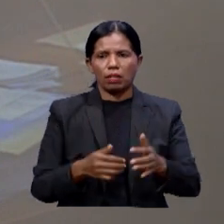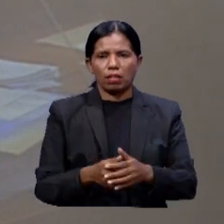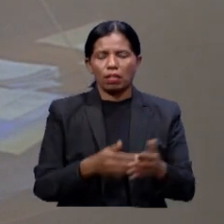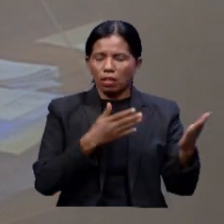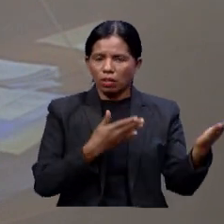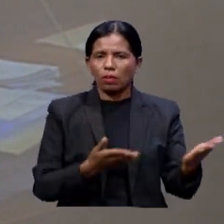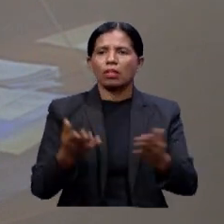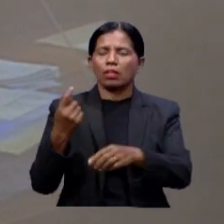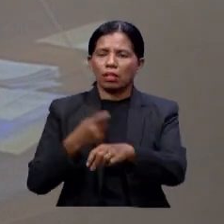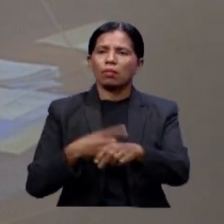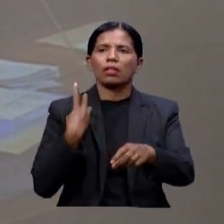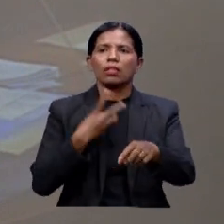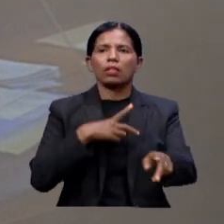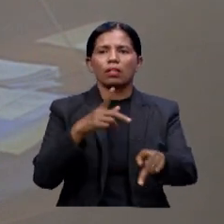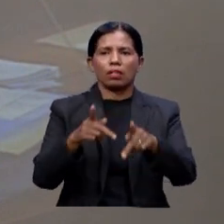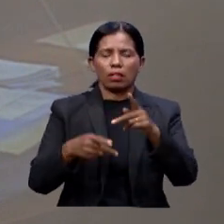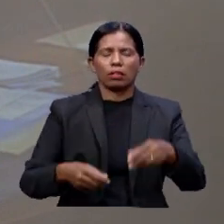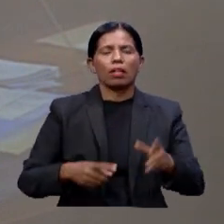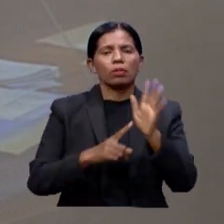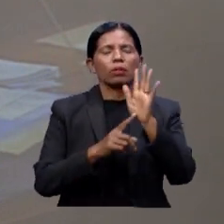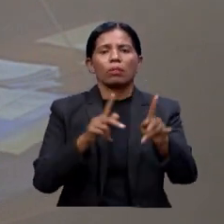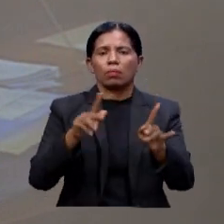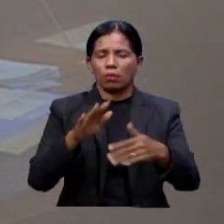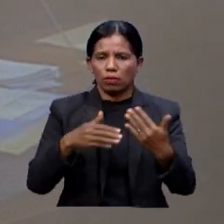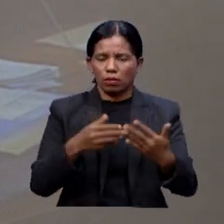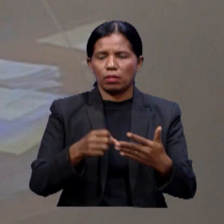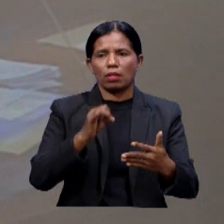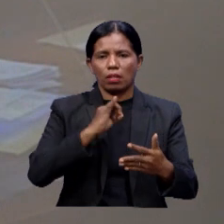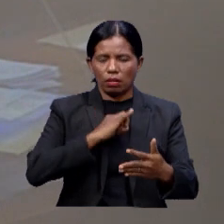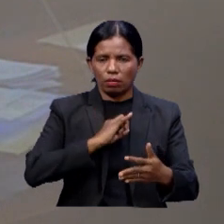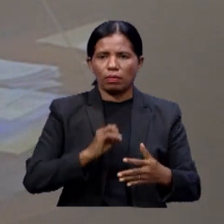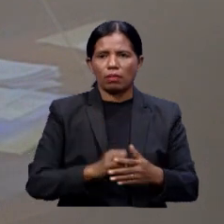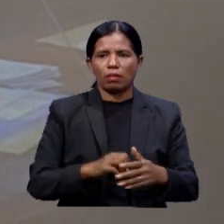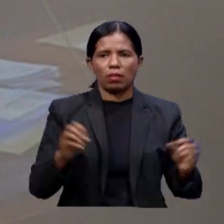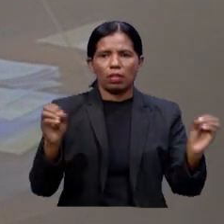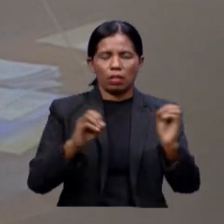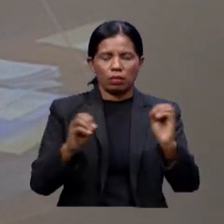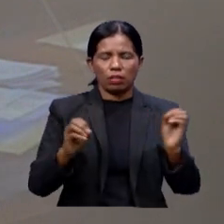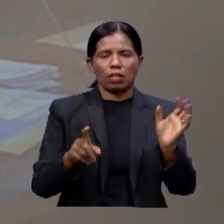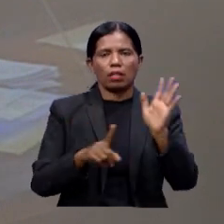situasi yang sebenarnya ita ni yang pesoal atau impoin bayam hototu. I how laos figure dana.